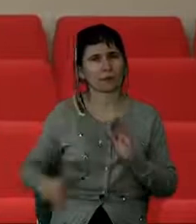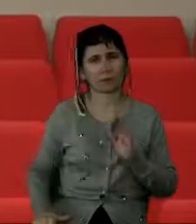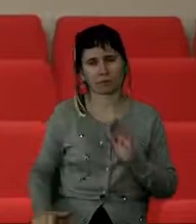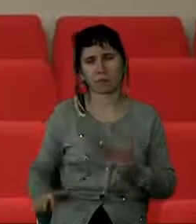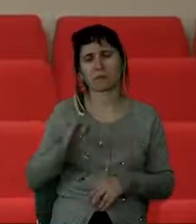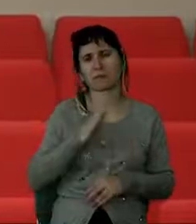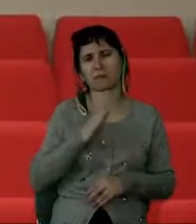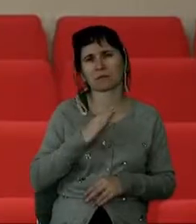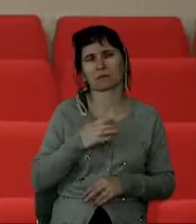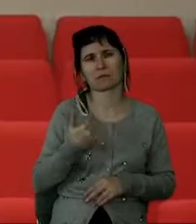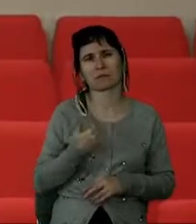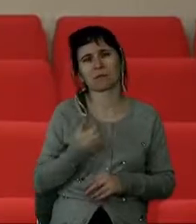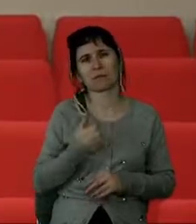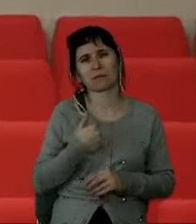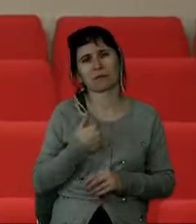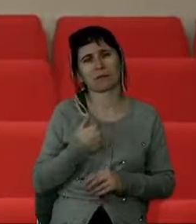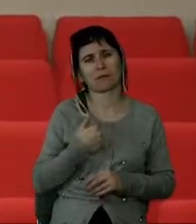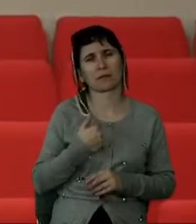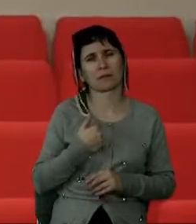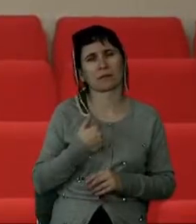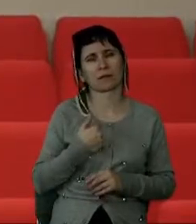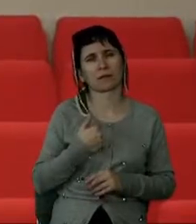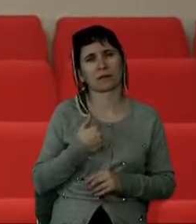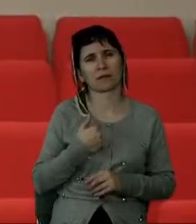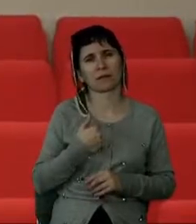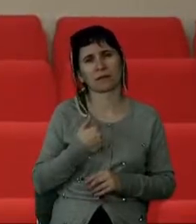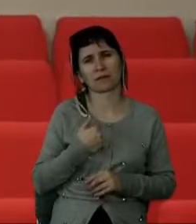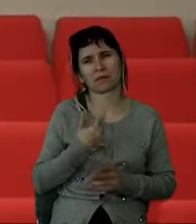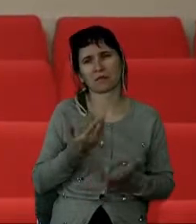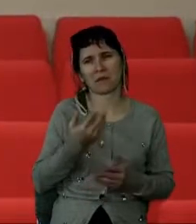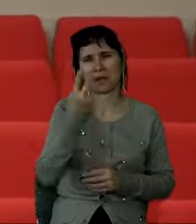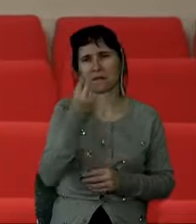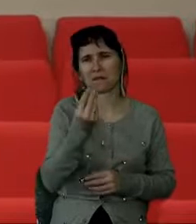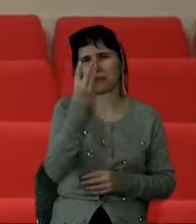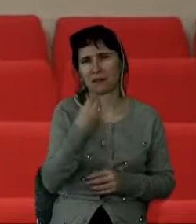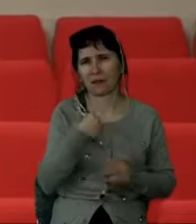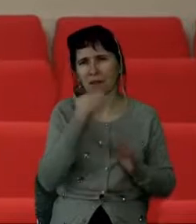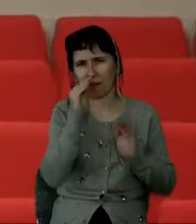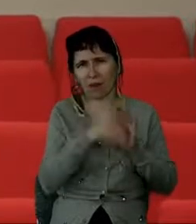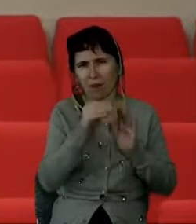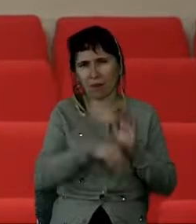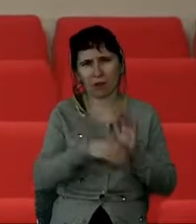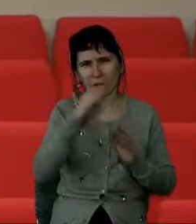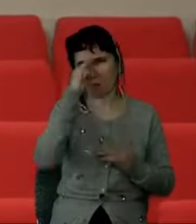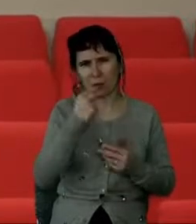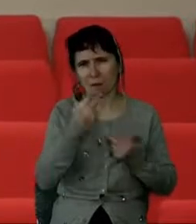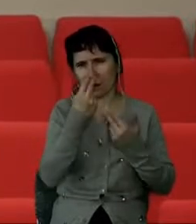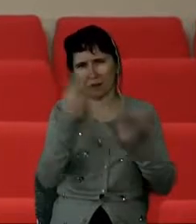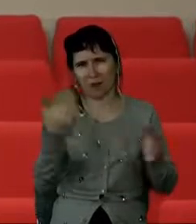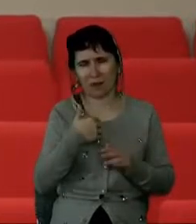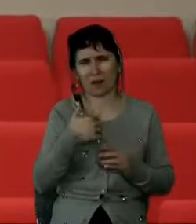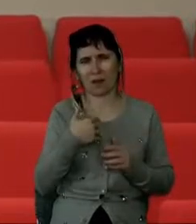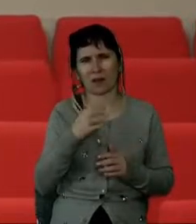робив одну таку невеличку річ. Не пам'ятаю, чи 2 чи 3 дні я ховався від тата за сараєм